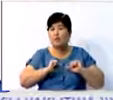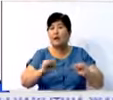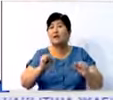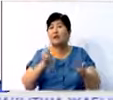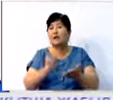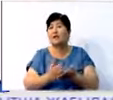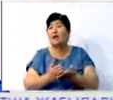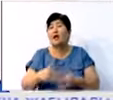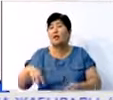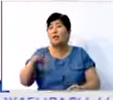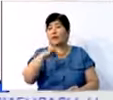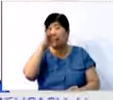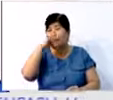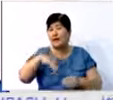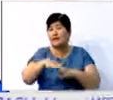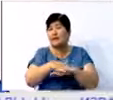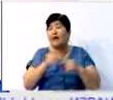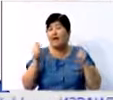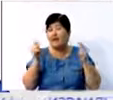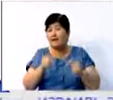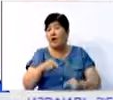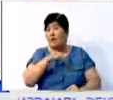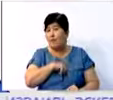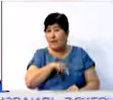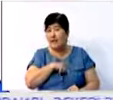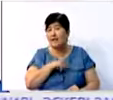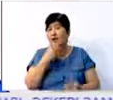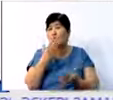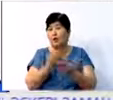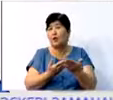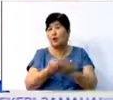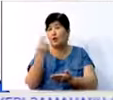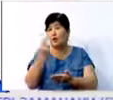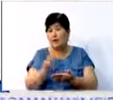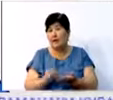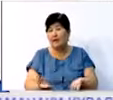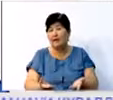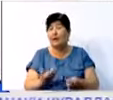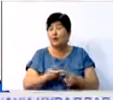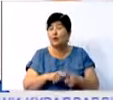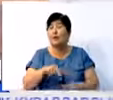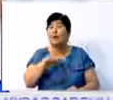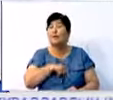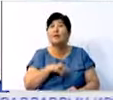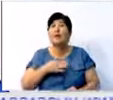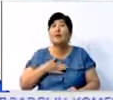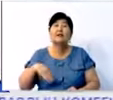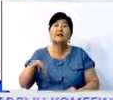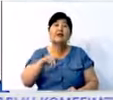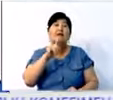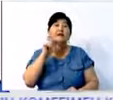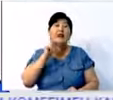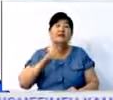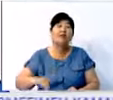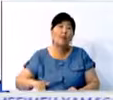қайсарлық, өжеттілік біздің қазақ халқына тән мінездер көркемдеп суреттелген. Сондықтан сол мінезді мына біздің жас